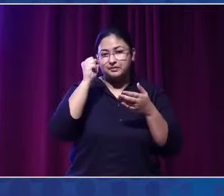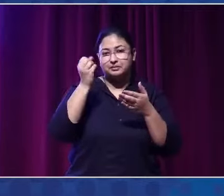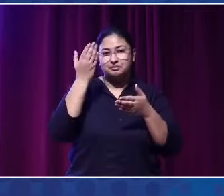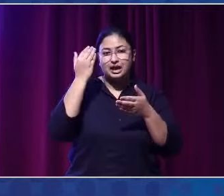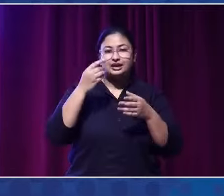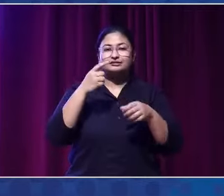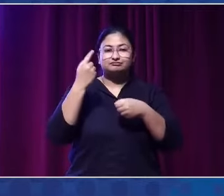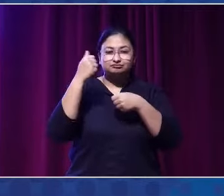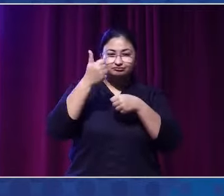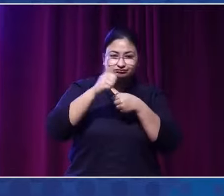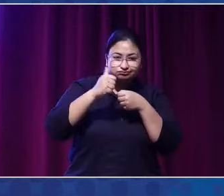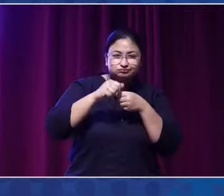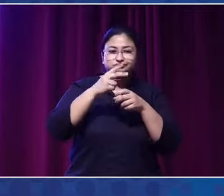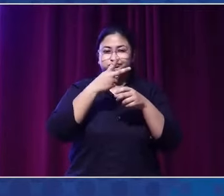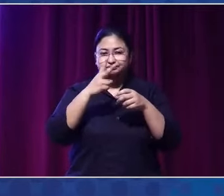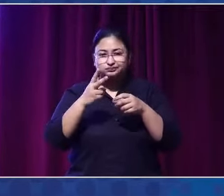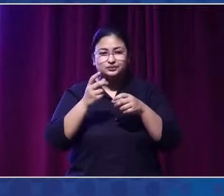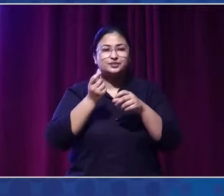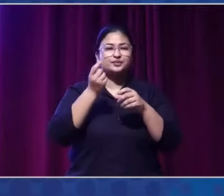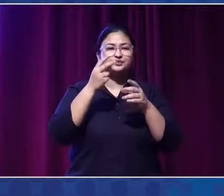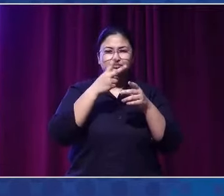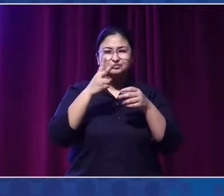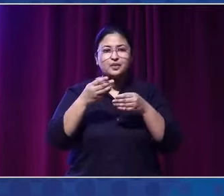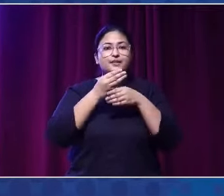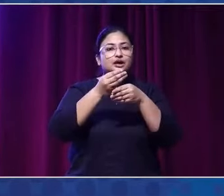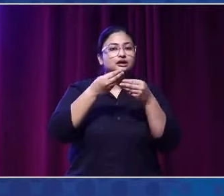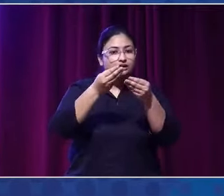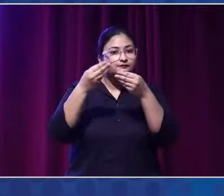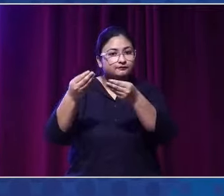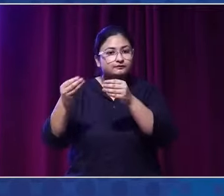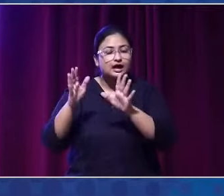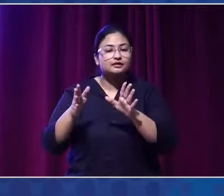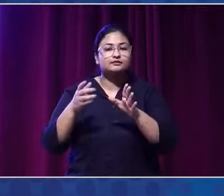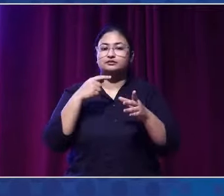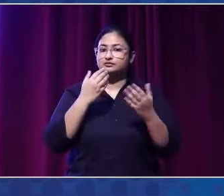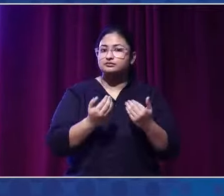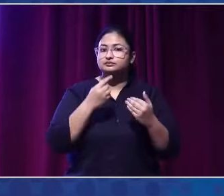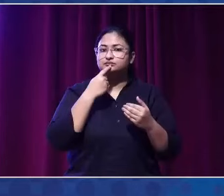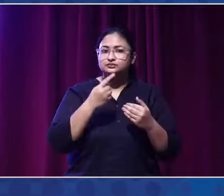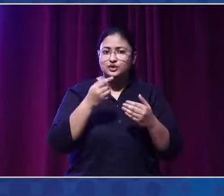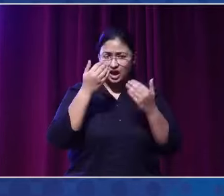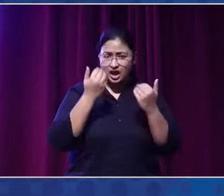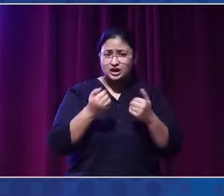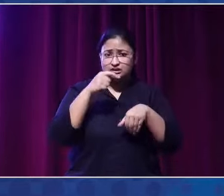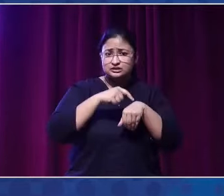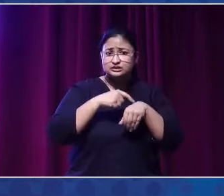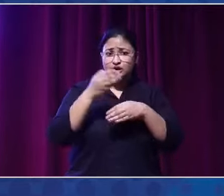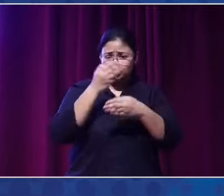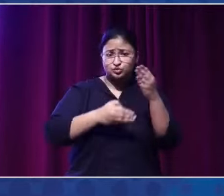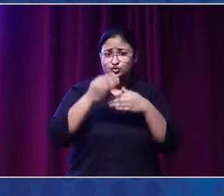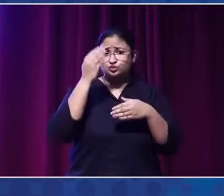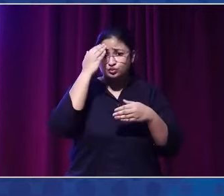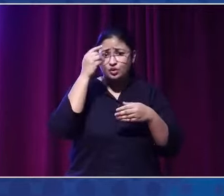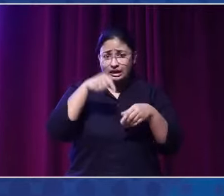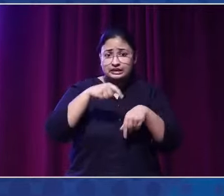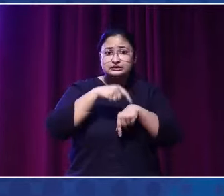लिकर, साड़ी, धोती, क्या क्या नहीं बटता था. कहीं से मुझे बताइए इस तरीके की बटने की कोई मेजर घटनाएं आपको दिमाग